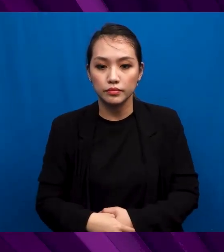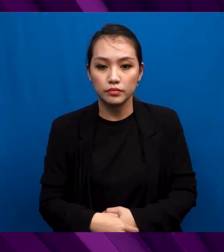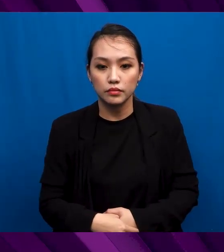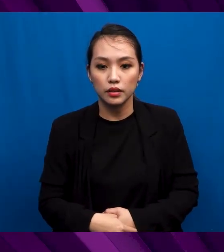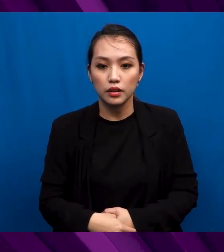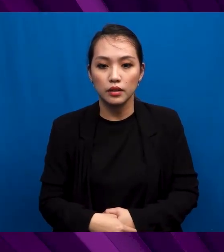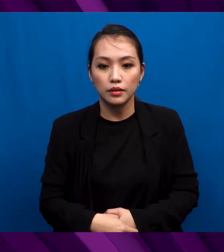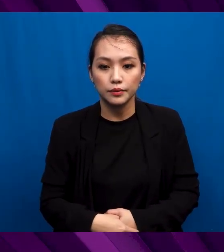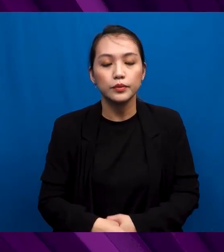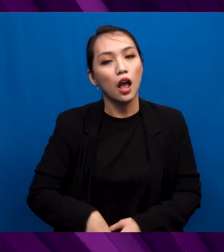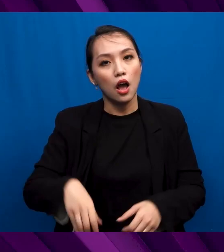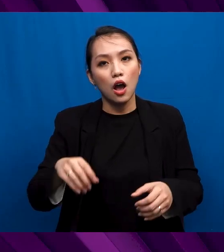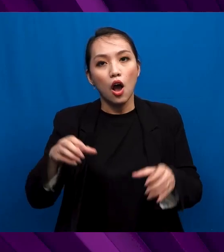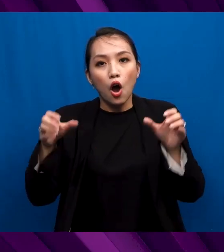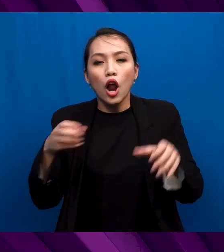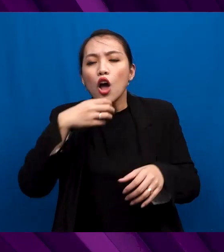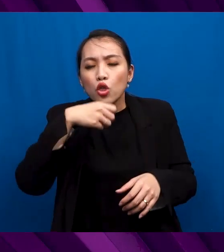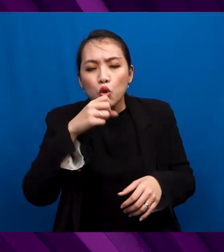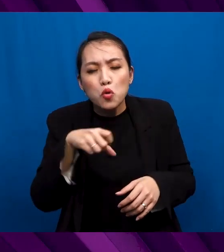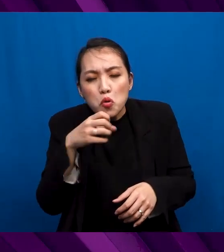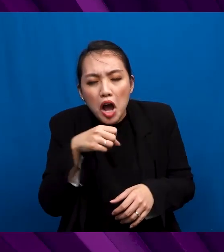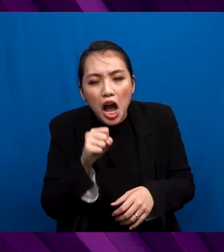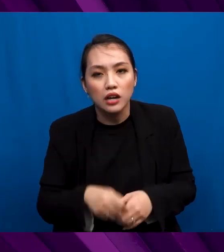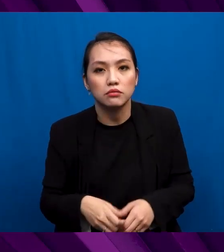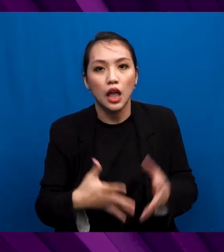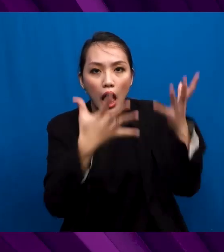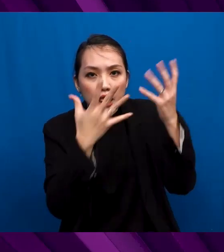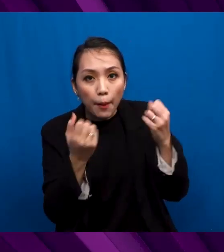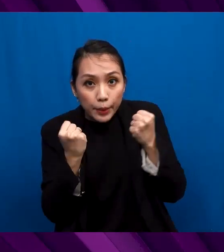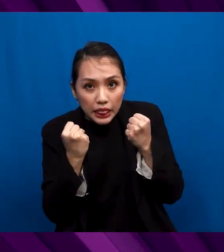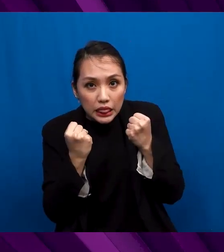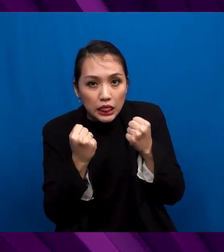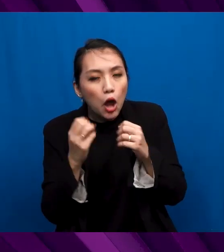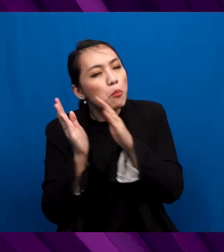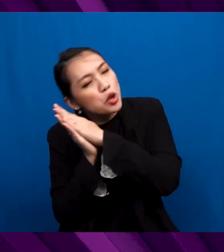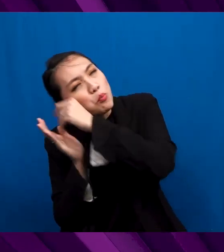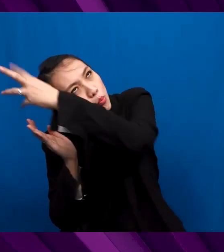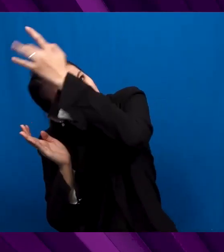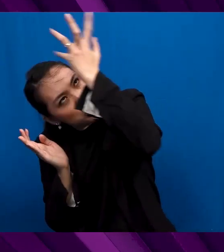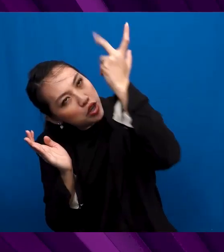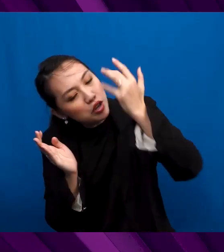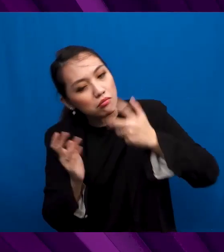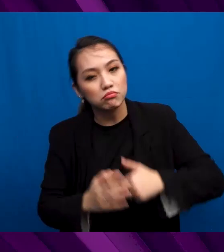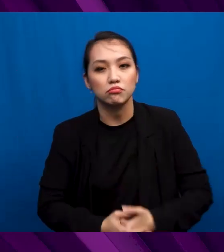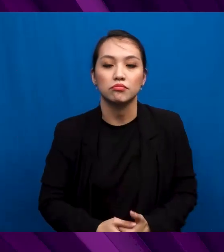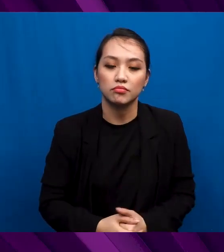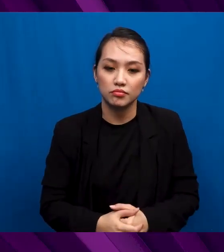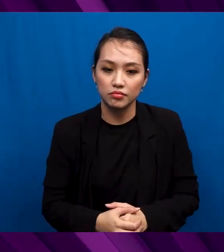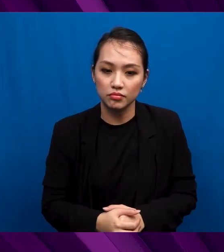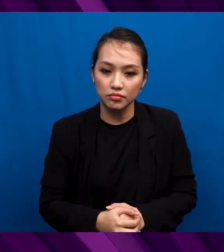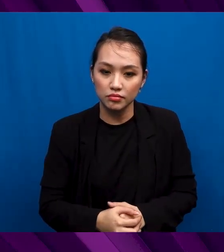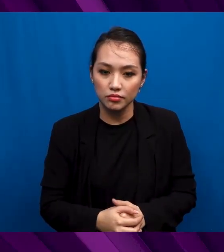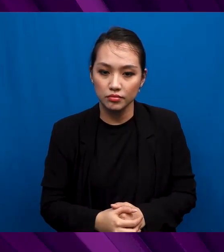mimpi, anak muda mendapat penglihatan. Tuhan mencurahkan. Nah, sebelum itu yang punya Roh Kudus, apalagi